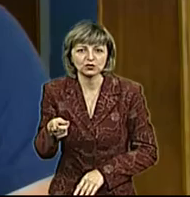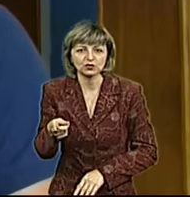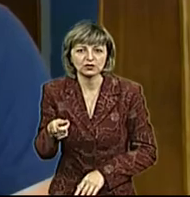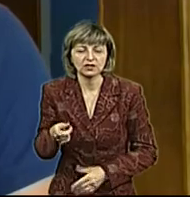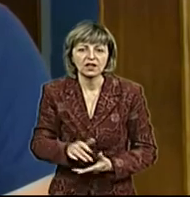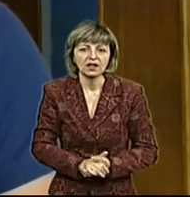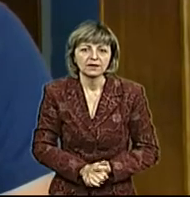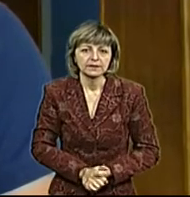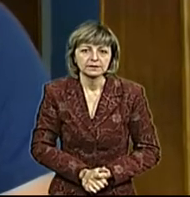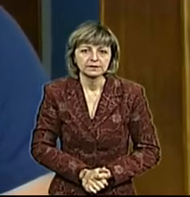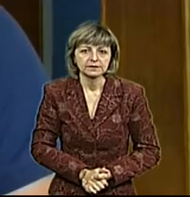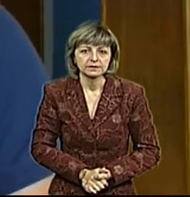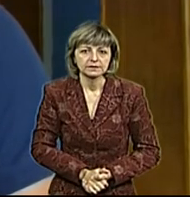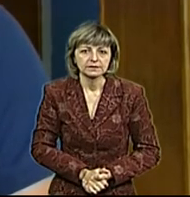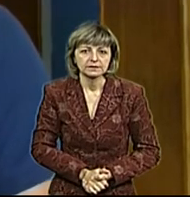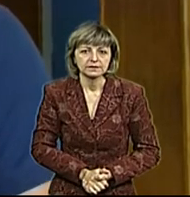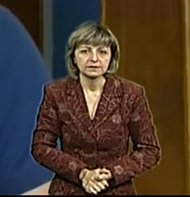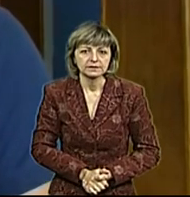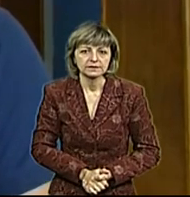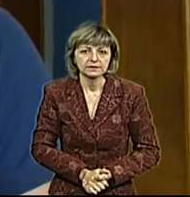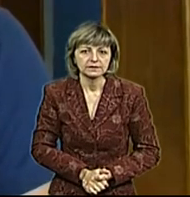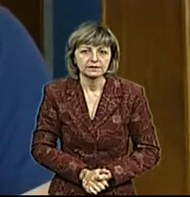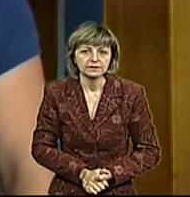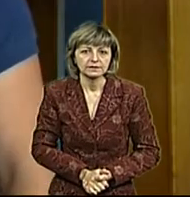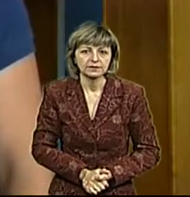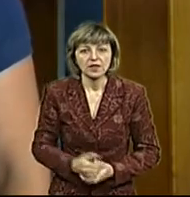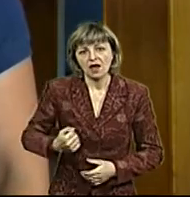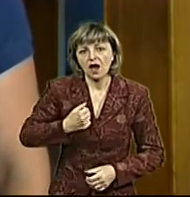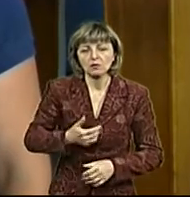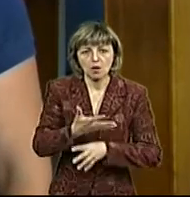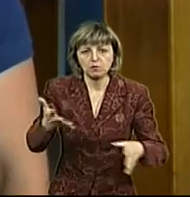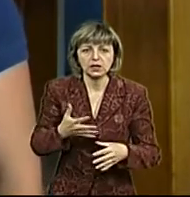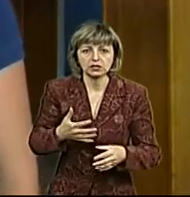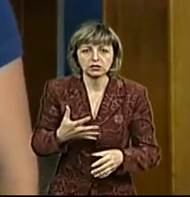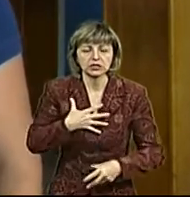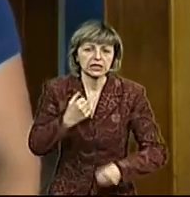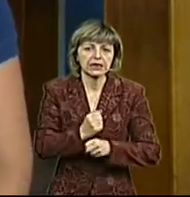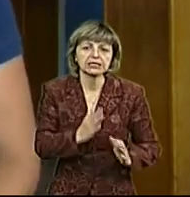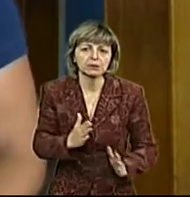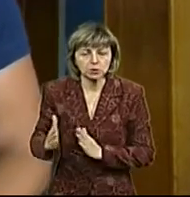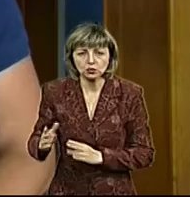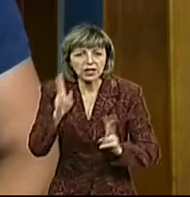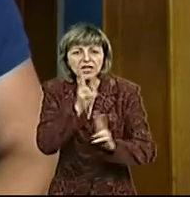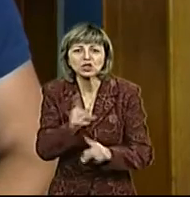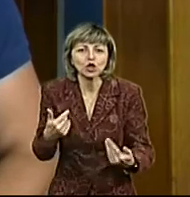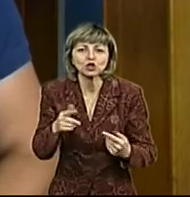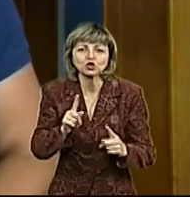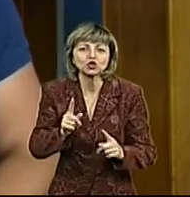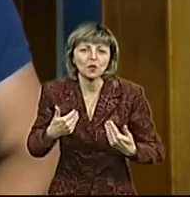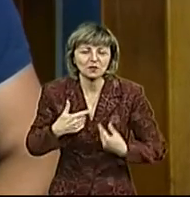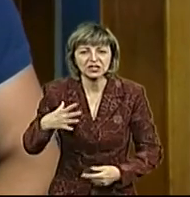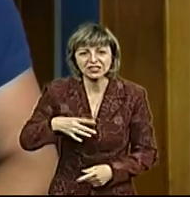можливо, все-таки армія якби більш дисциплінує. Поки не знаю, що мене очікує, ну якби це